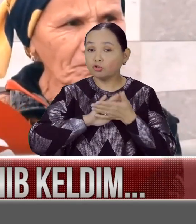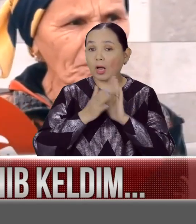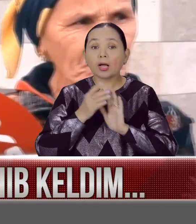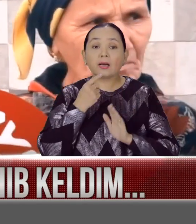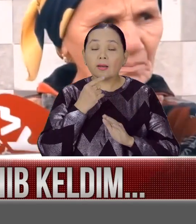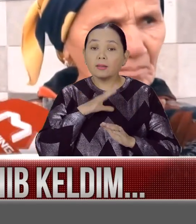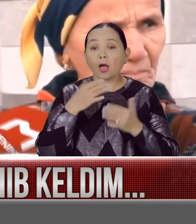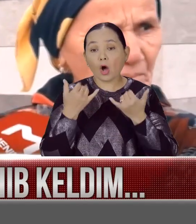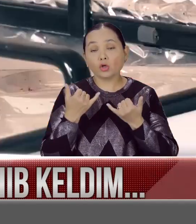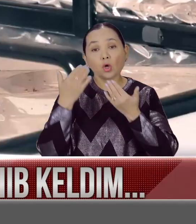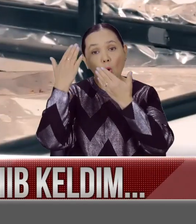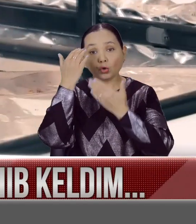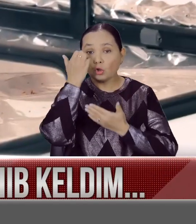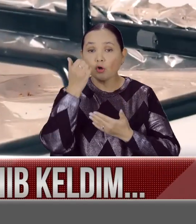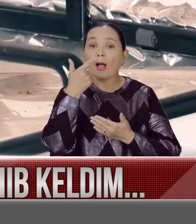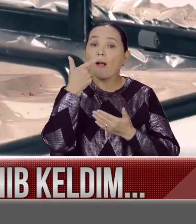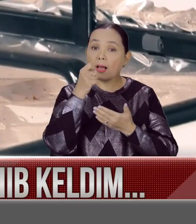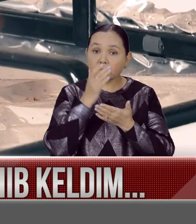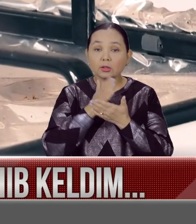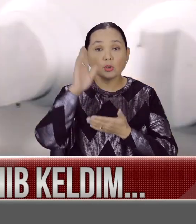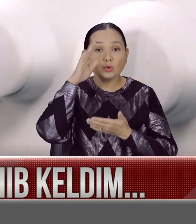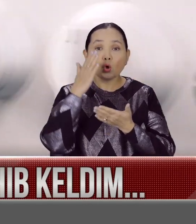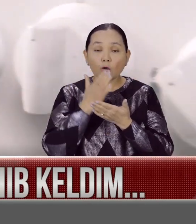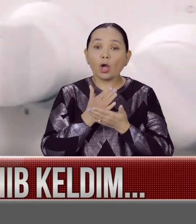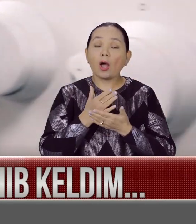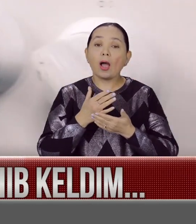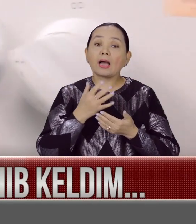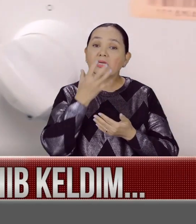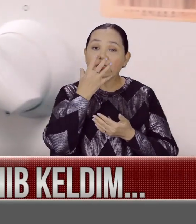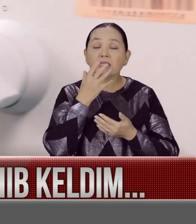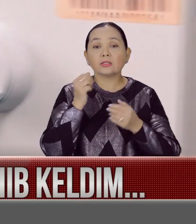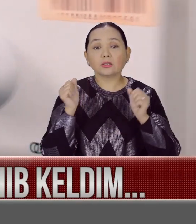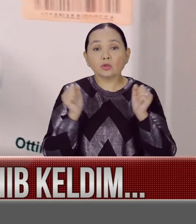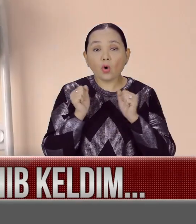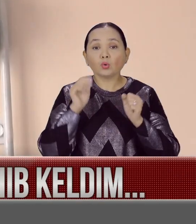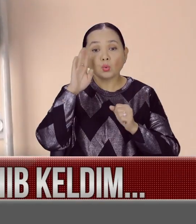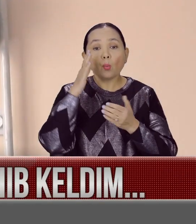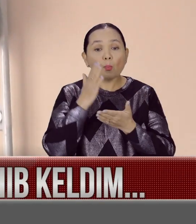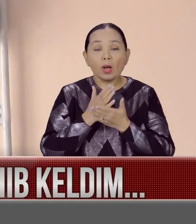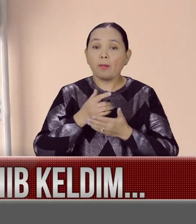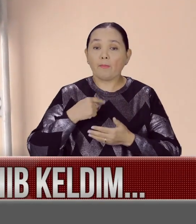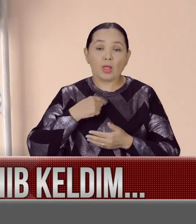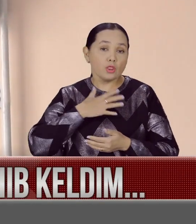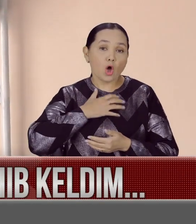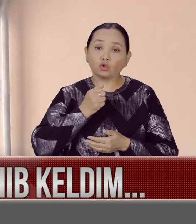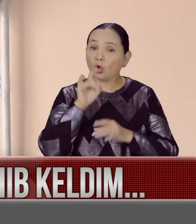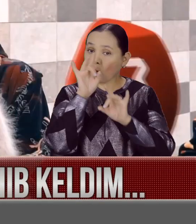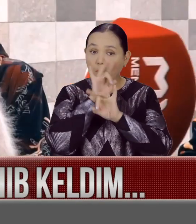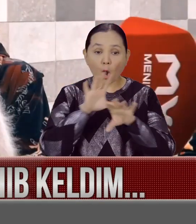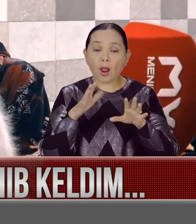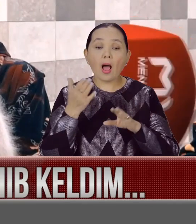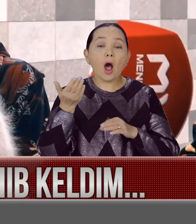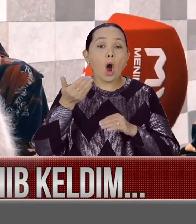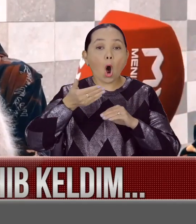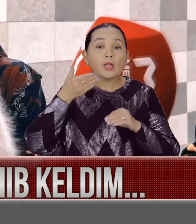sharoit qiyin edi. Hozir xudoga shukr, gaz keldi, suv keldi. Allohga shukr, issiq suv, sovuq suv bor. Noshukr bo'lmaymiz. Oldin